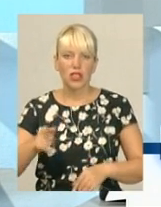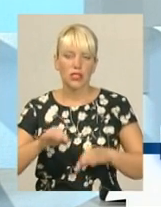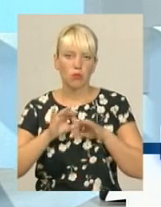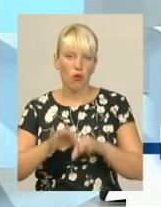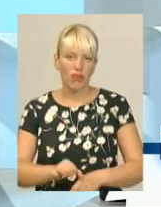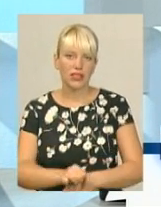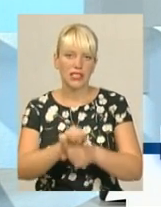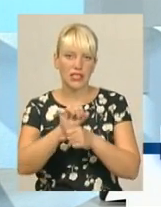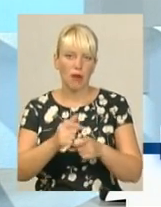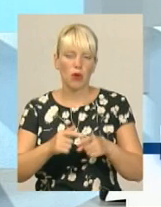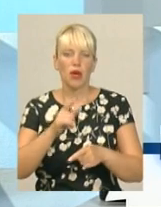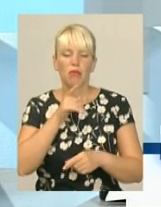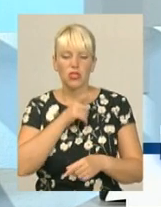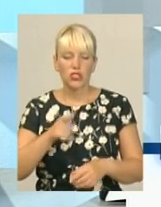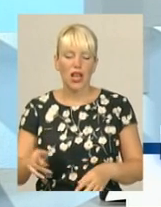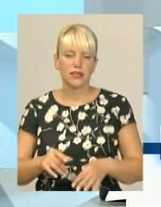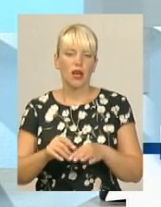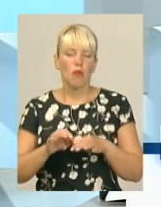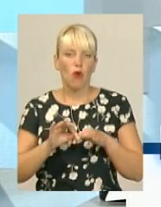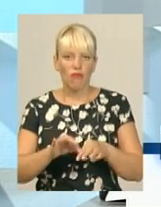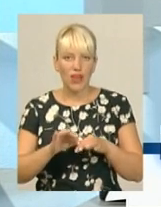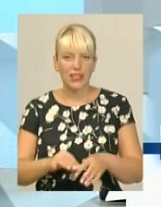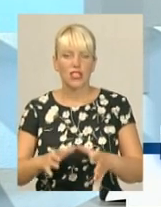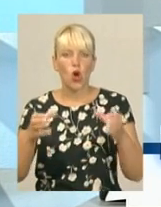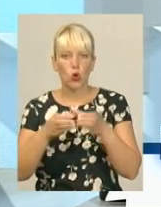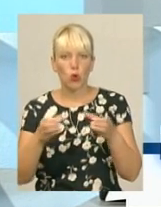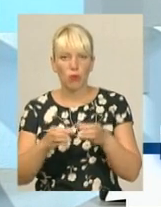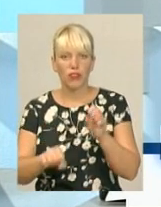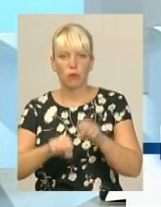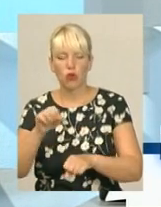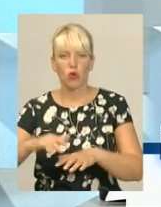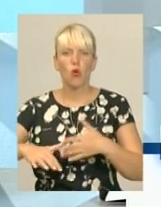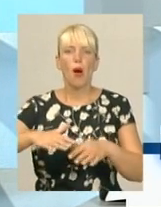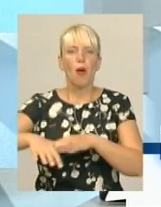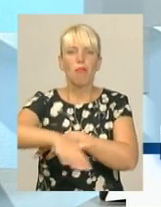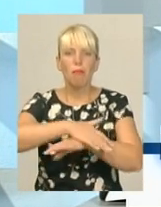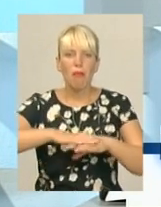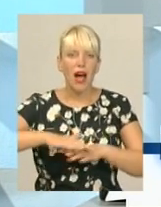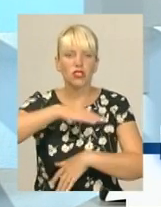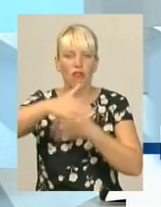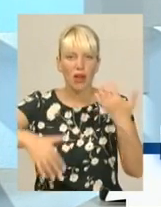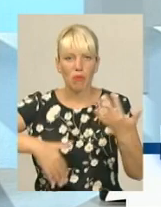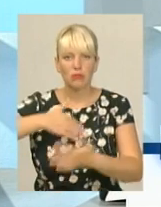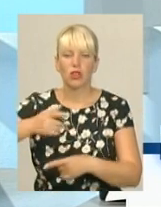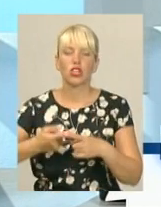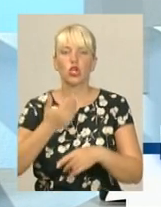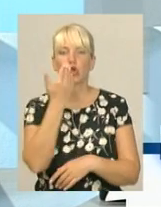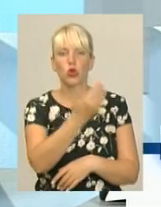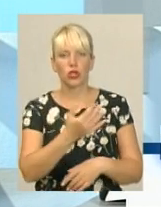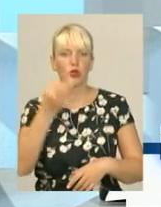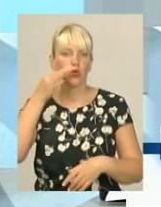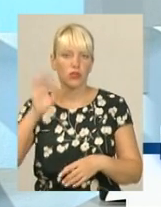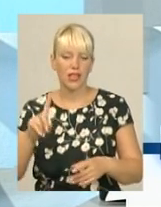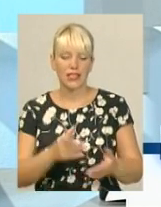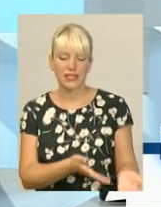час проведення групових порушень громадського порядку, масових безпорядках. І той досвід, який вони запропонували на